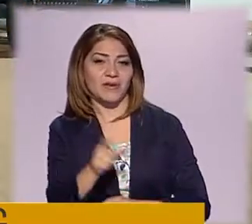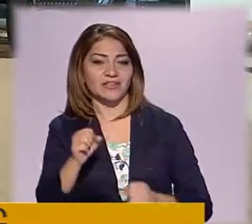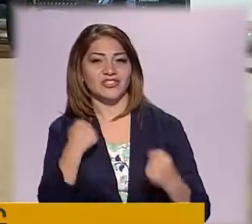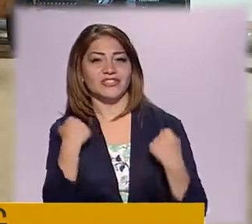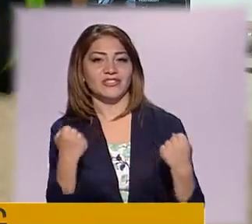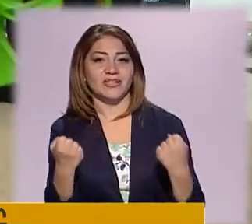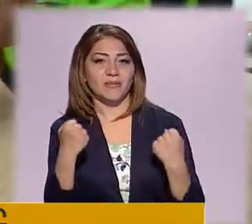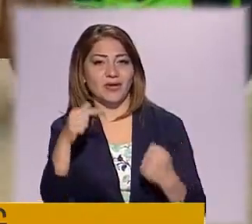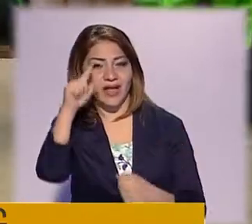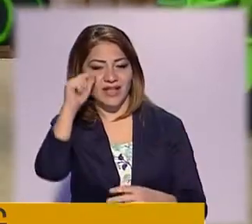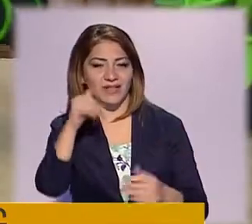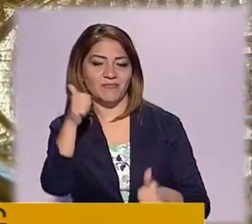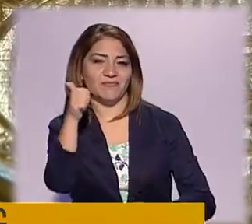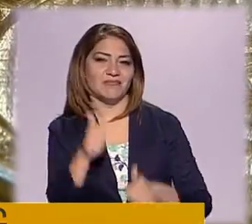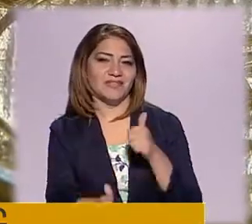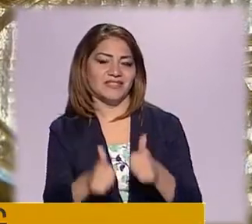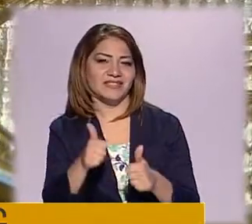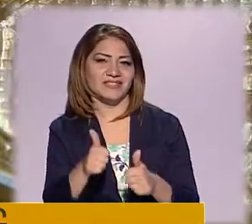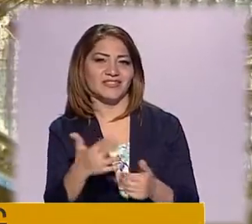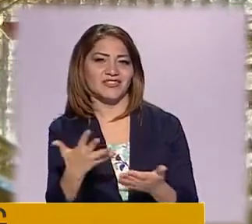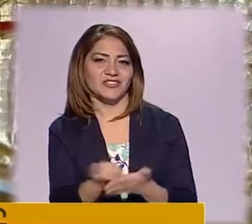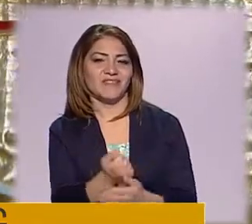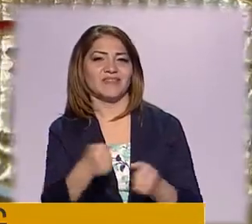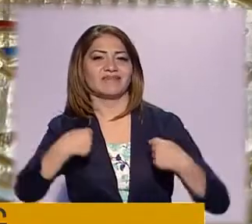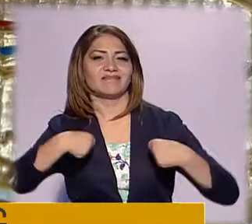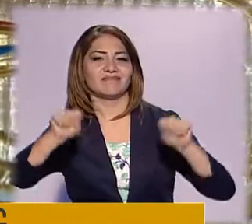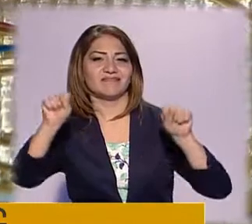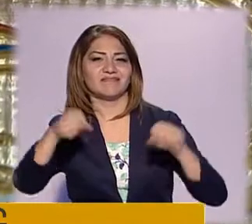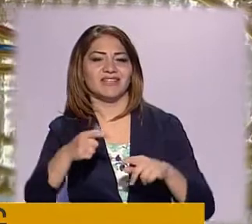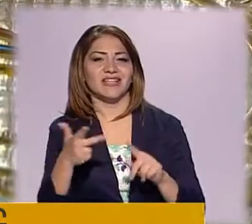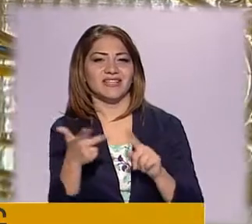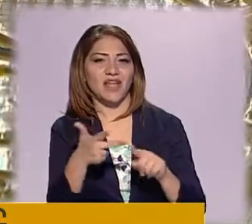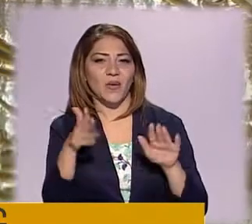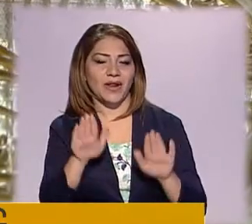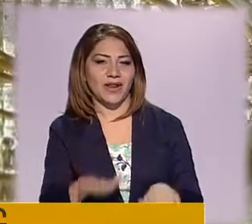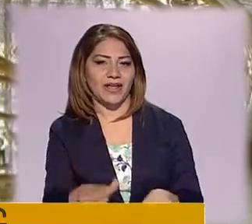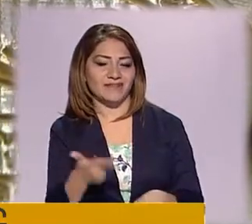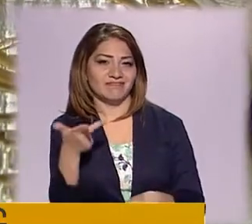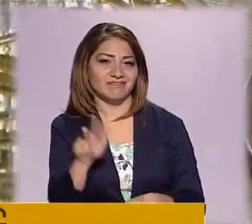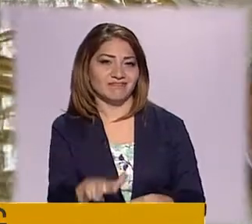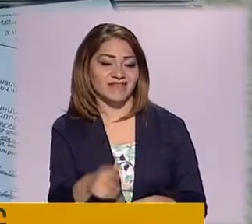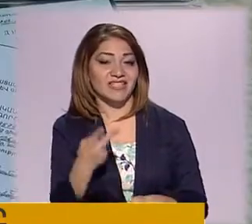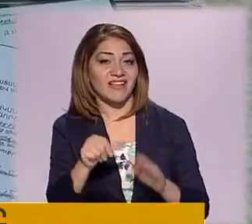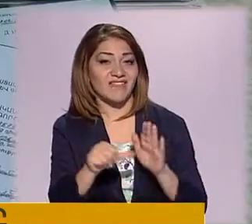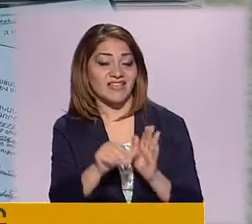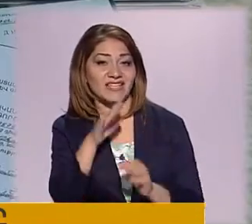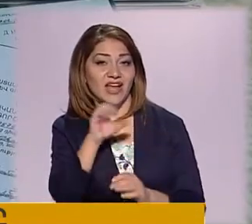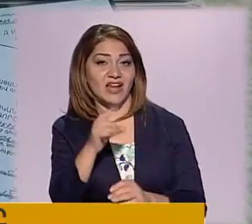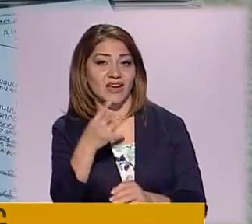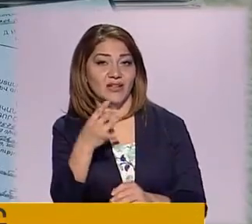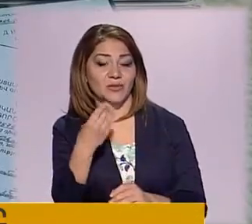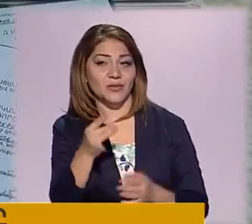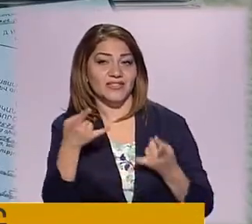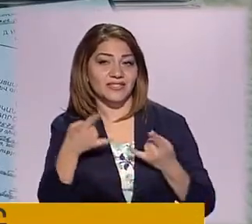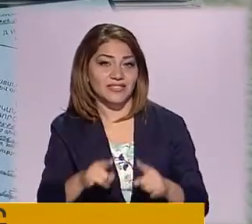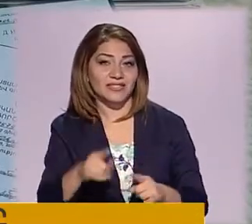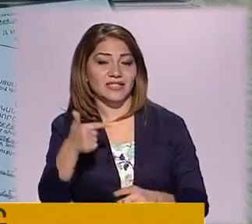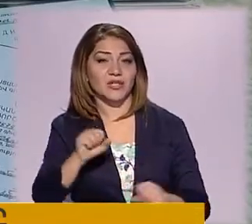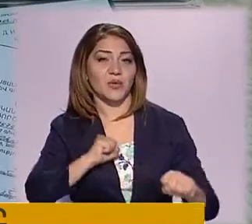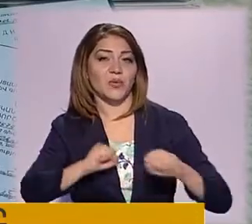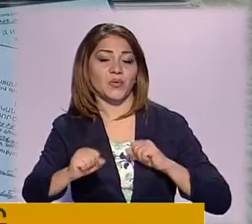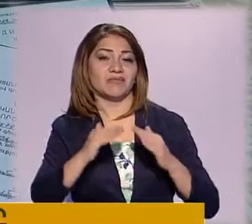մարզիկների հանրապետական փառատոնում, նվաճելով ծանրամարտի բրոնզե մեդալը։ 26-ամյա Արթուրը ծնվել և մեծացել է Գյումրիի Գորկու